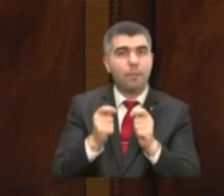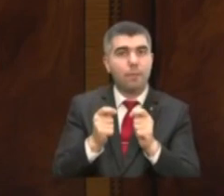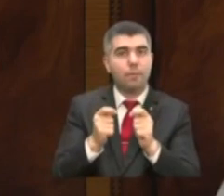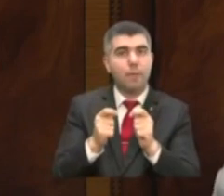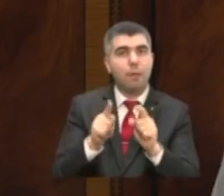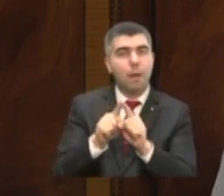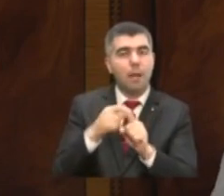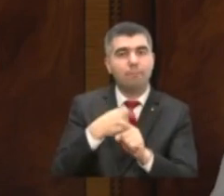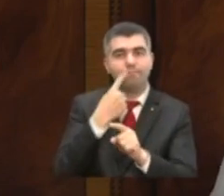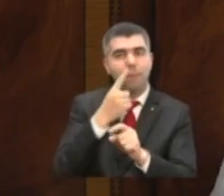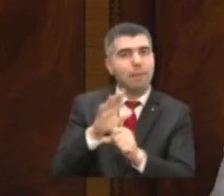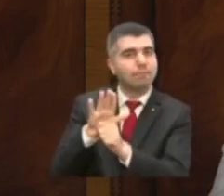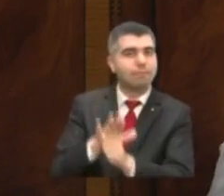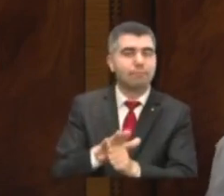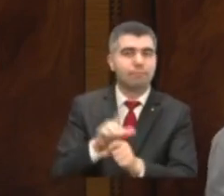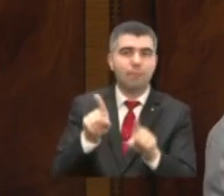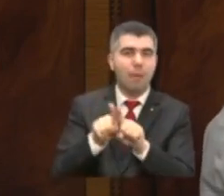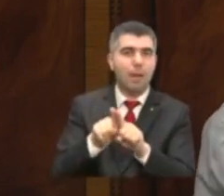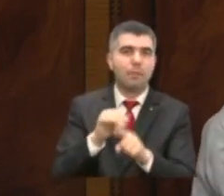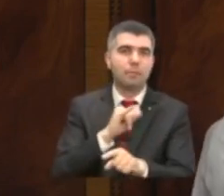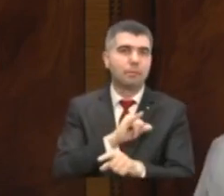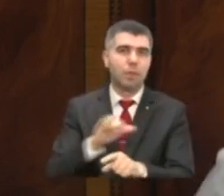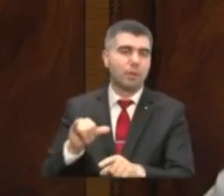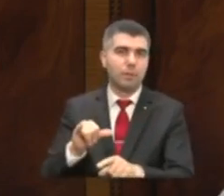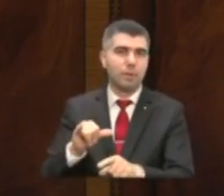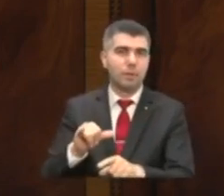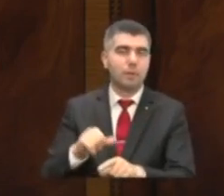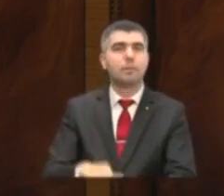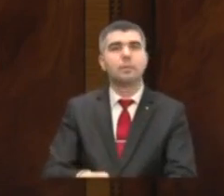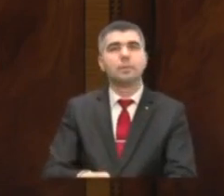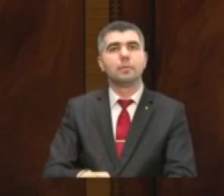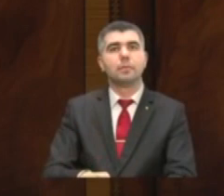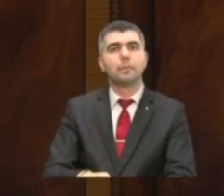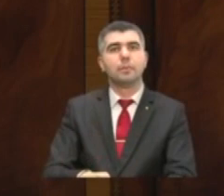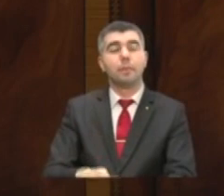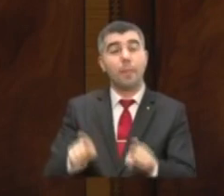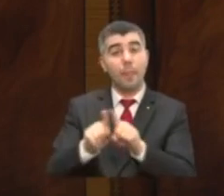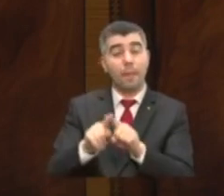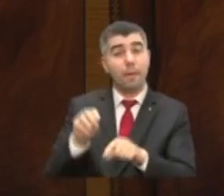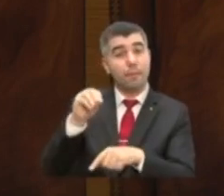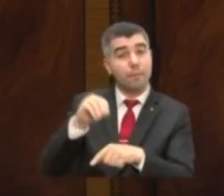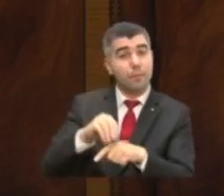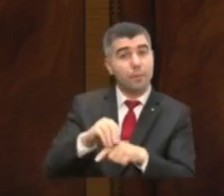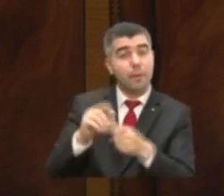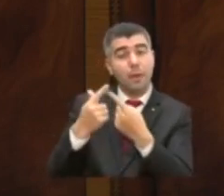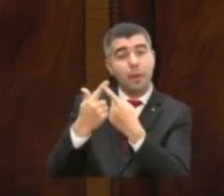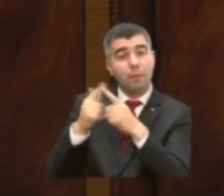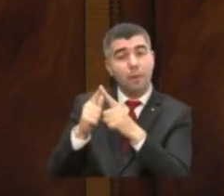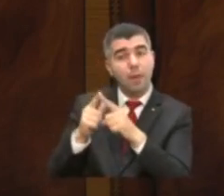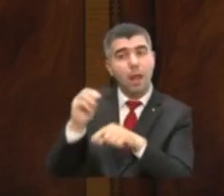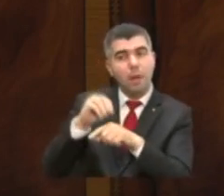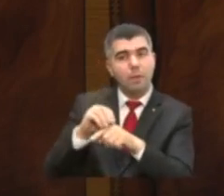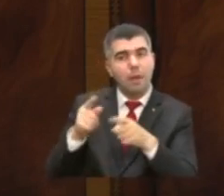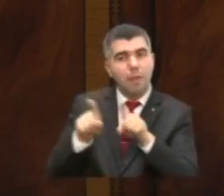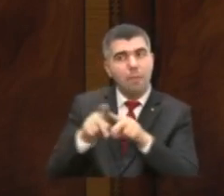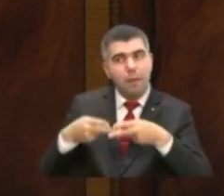هذا الشيء، ونتمنى على الله ما يتكررش وما يكونش وما يجيش في أي مؤسسة أخرى.